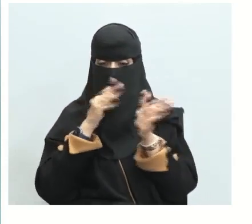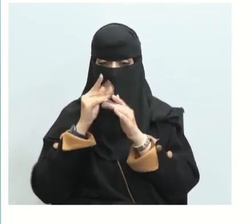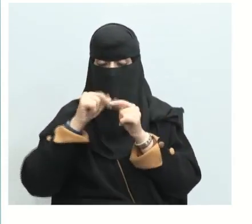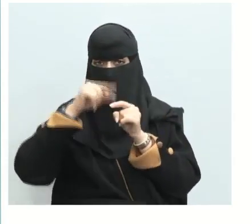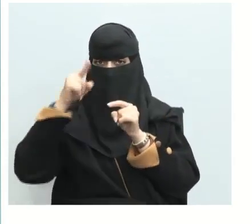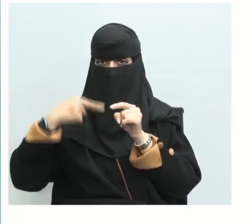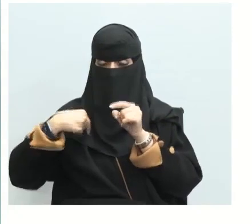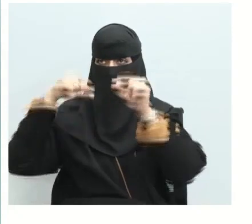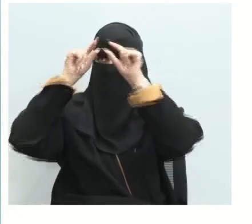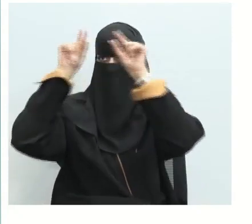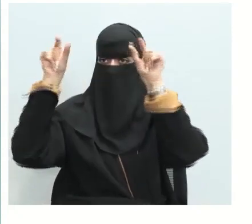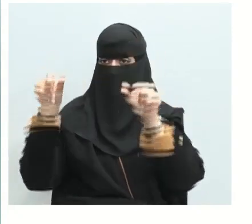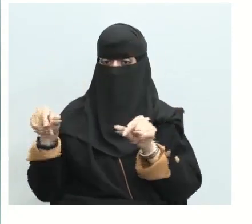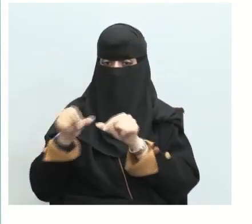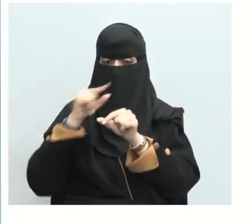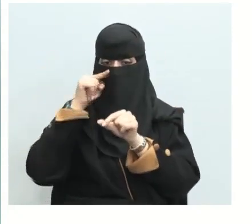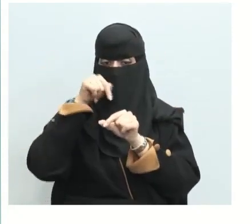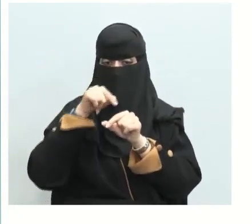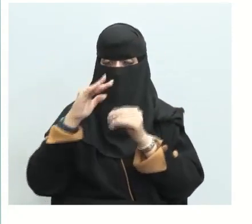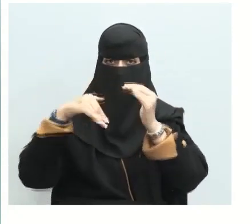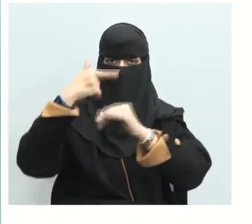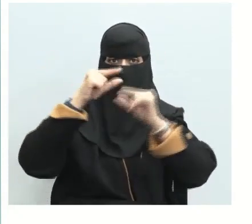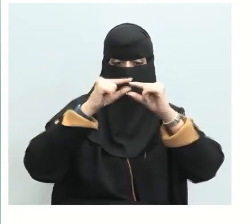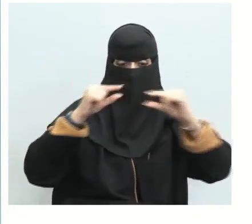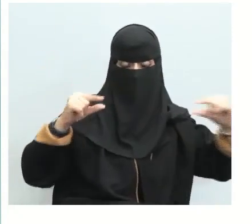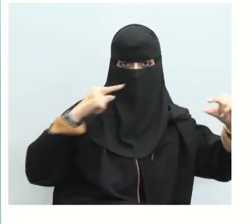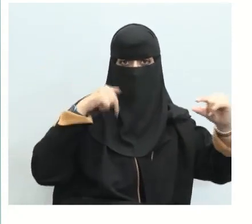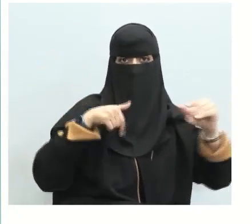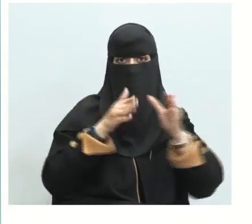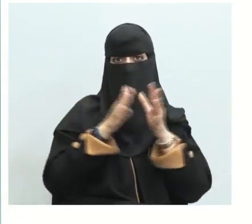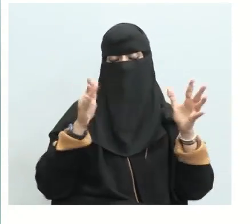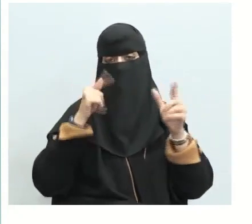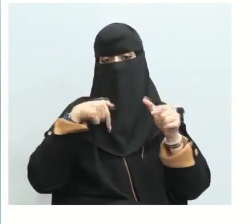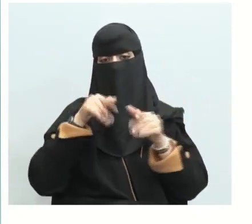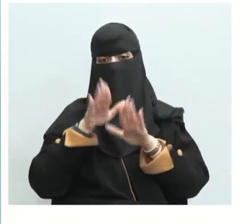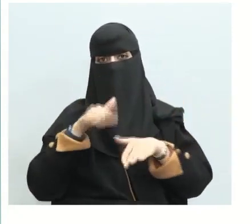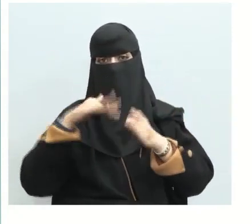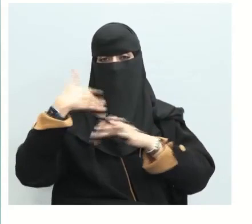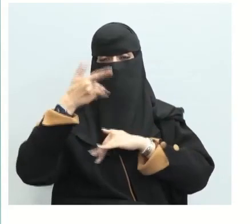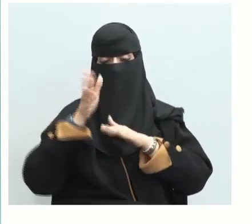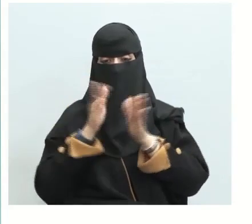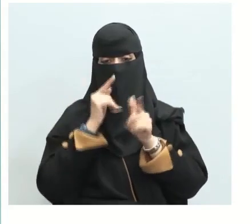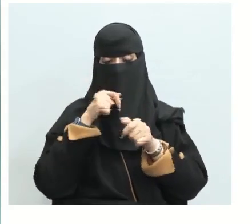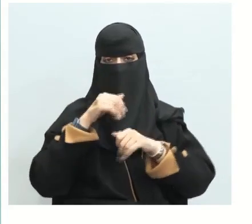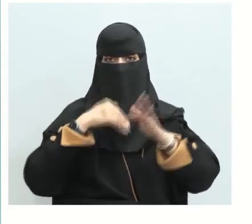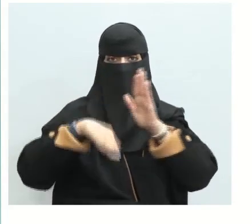الـ Viewport، بعد ذلك الـ Content، الـ Width أو العرض يكون بحجم الجهاز، بعد ذلك